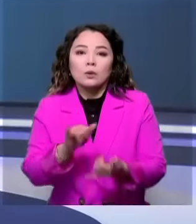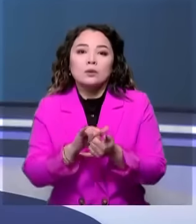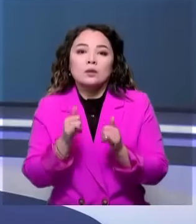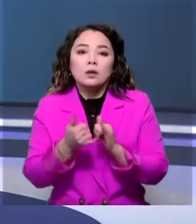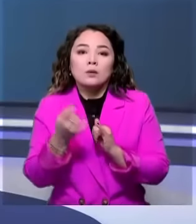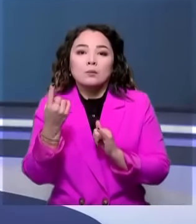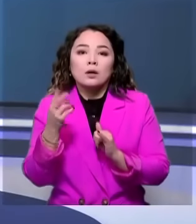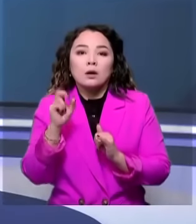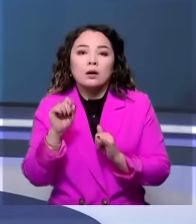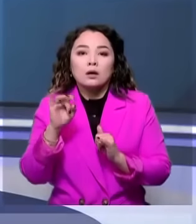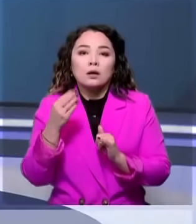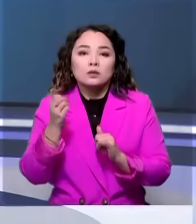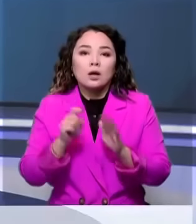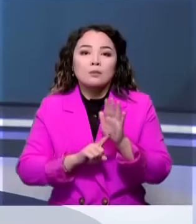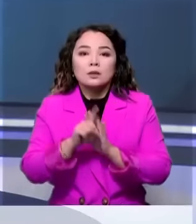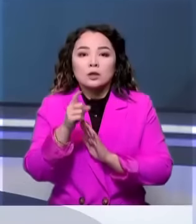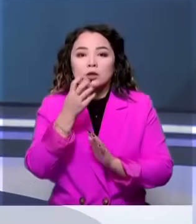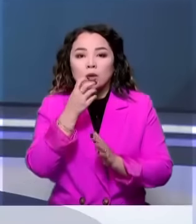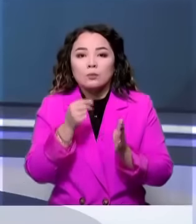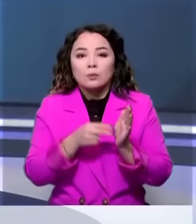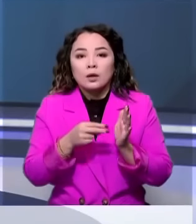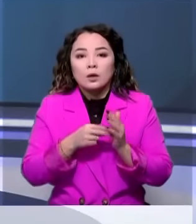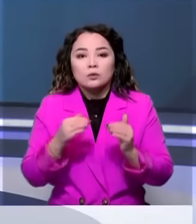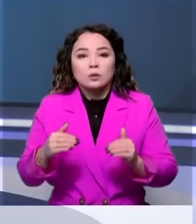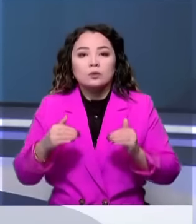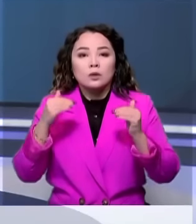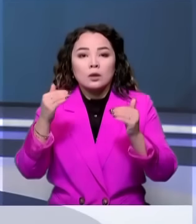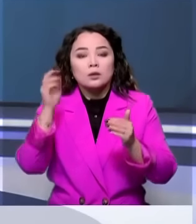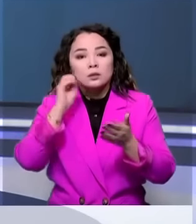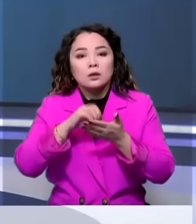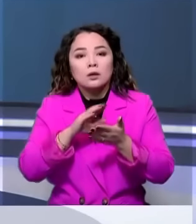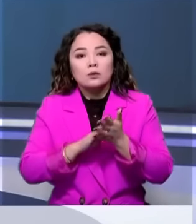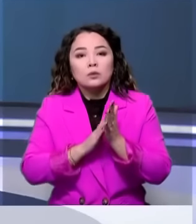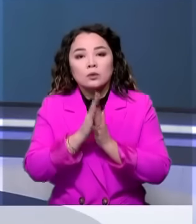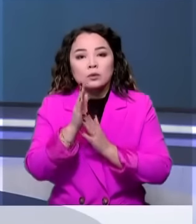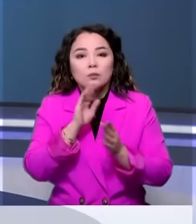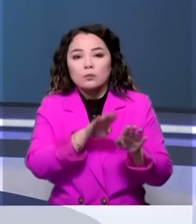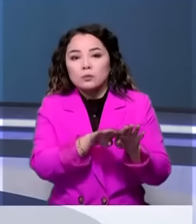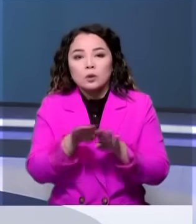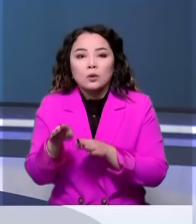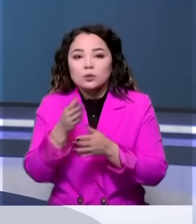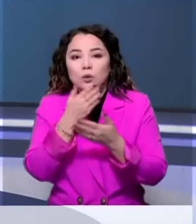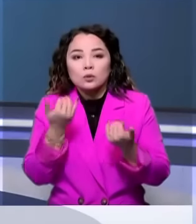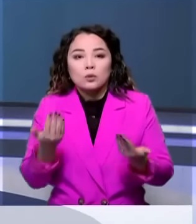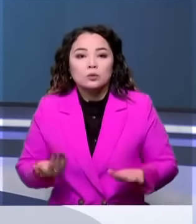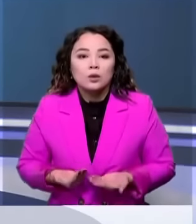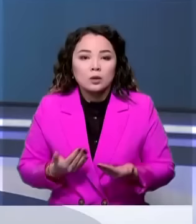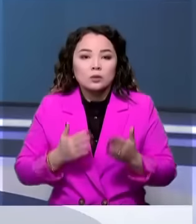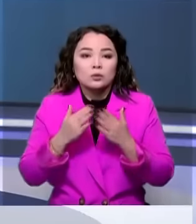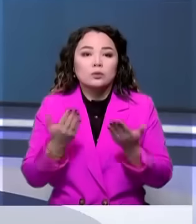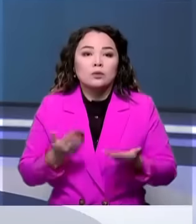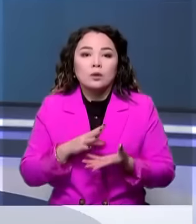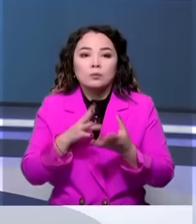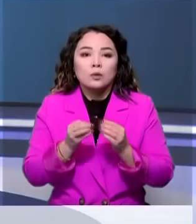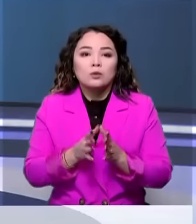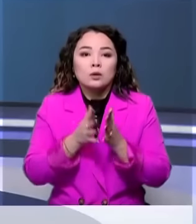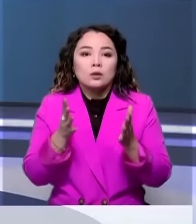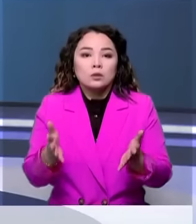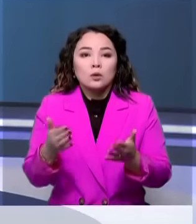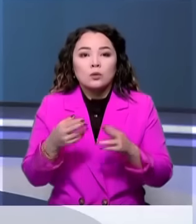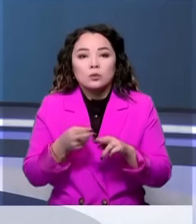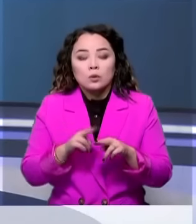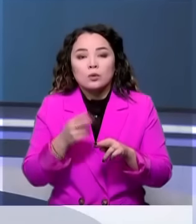Өскеменде 1 қарашадан бастап жылу бағасы көтерілді, бірақ тарифтің өсі біркелкі емес. Бұдан былай тұрғындар баспана неғұрлым кең болса,